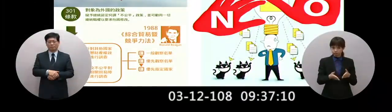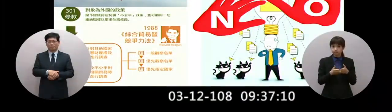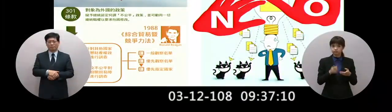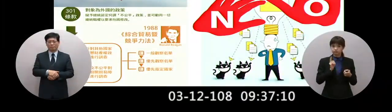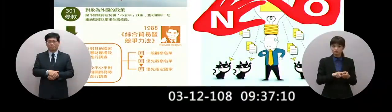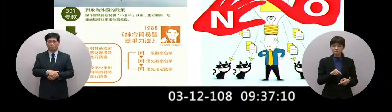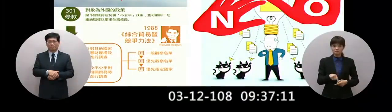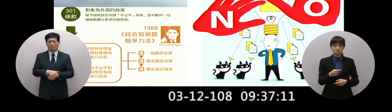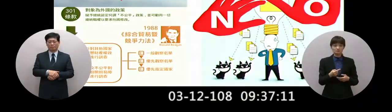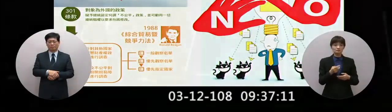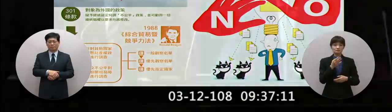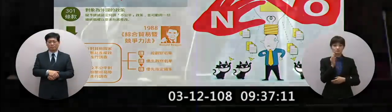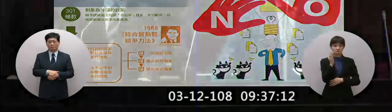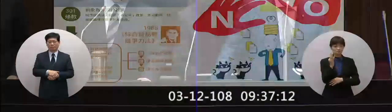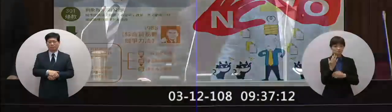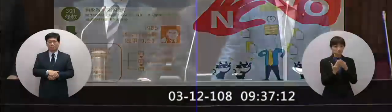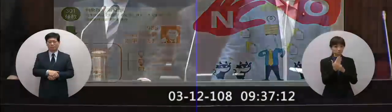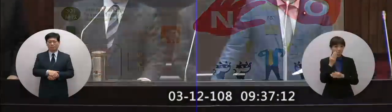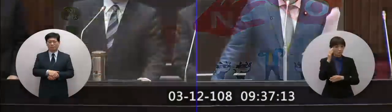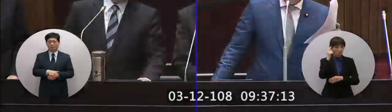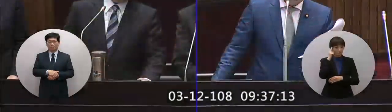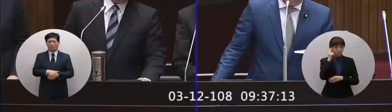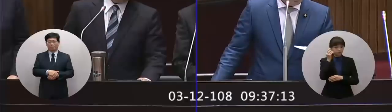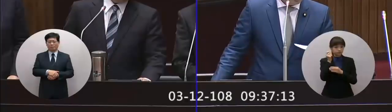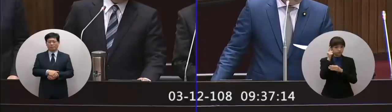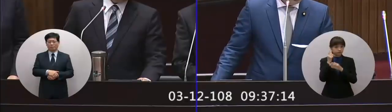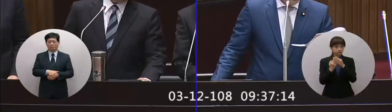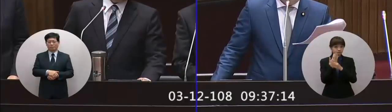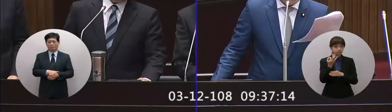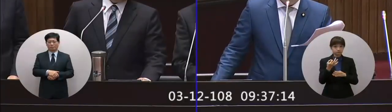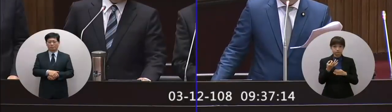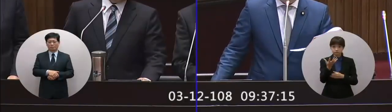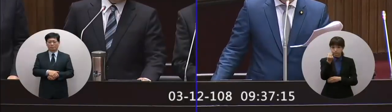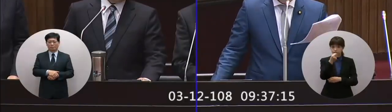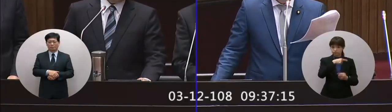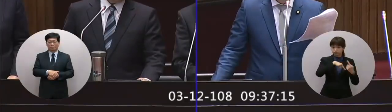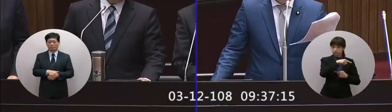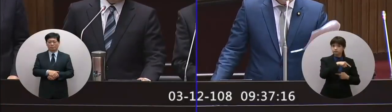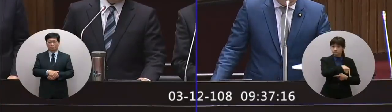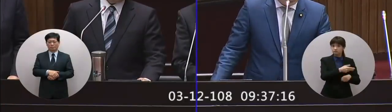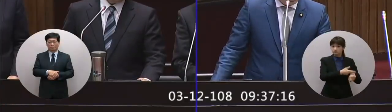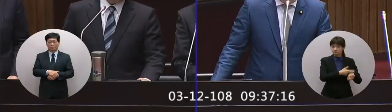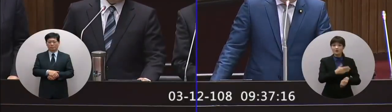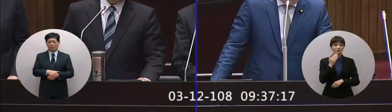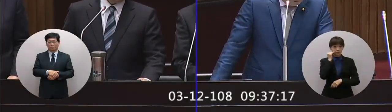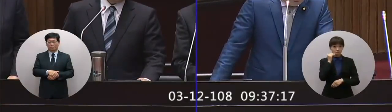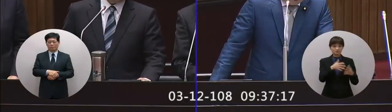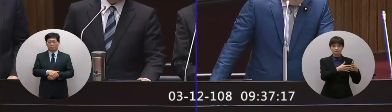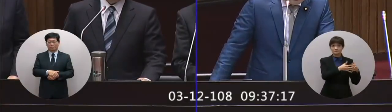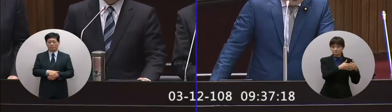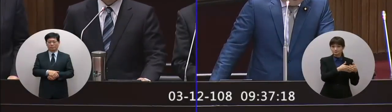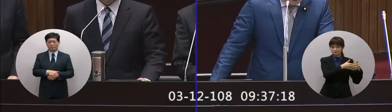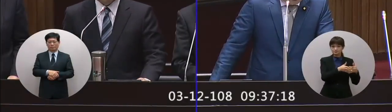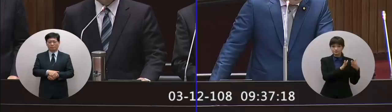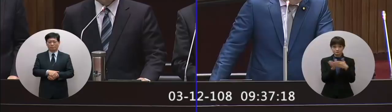财产权跟强迫性的科技移转。如果美国用一样的对付中